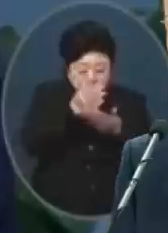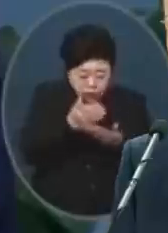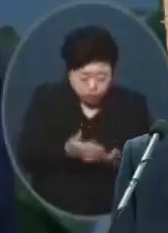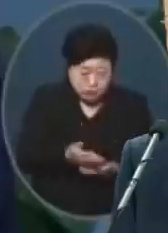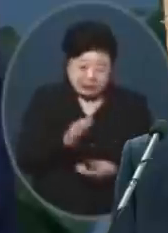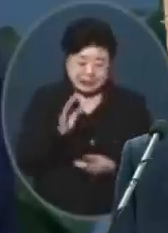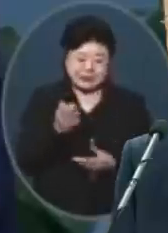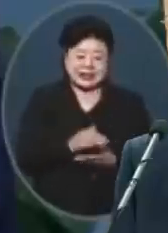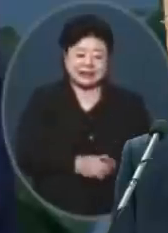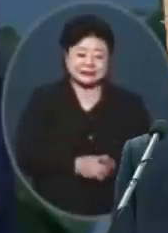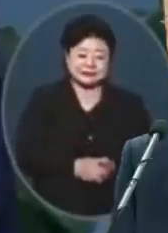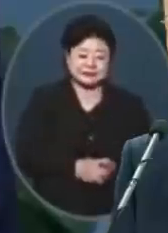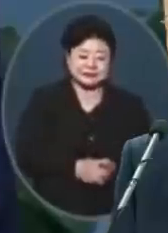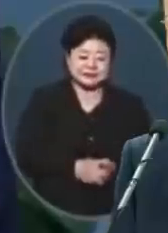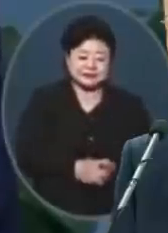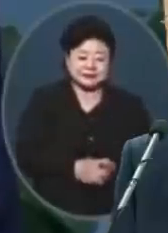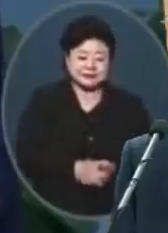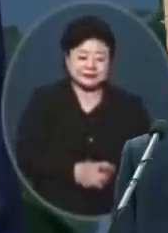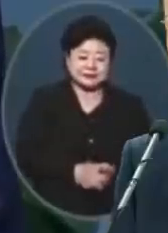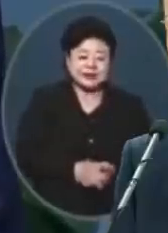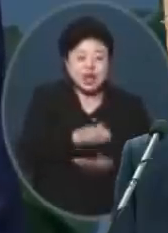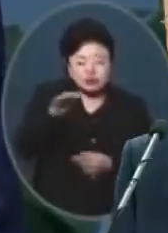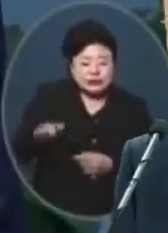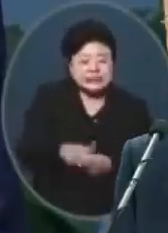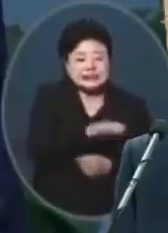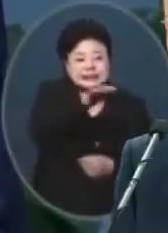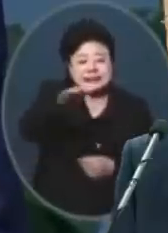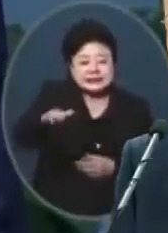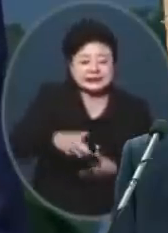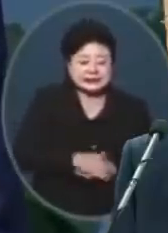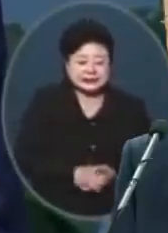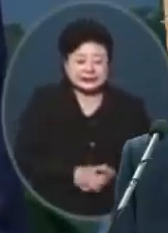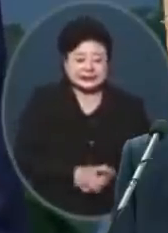변화를 갖다 주신 것입니다 우리는